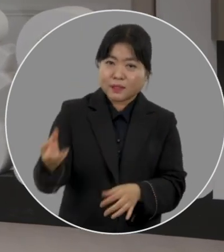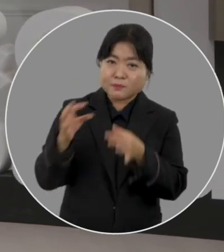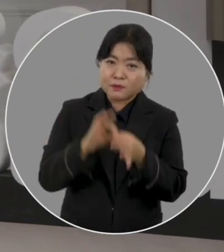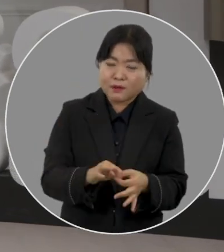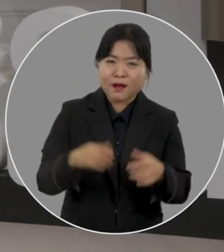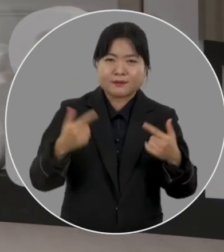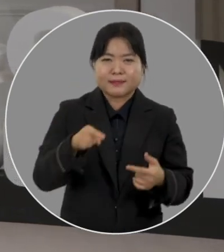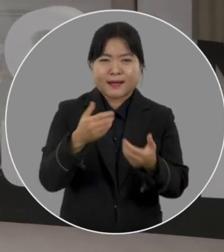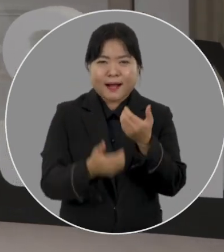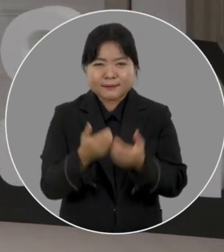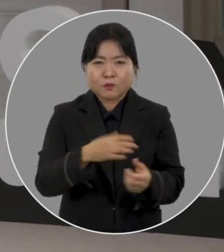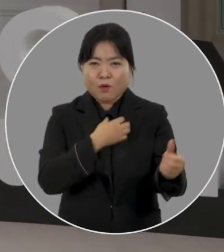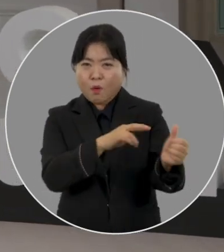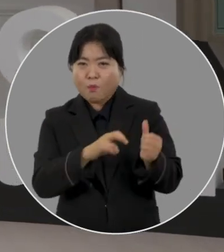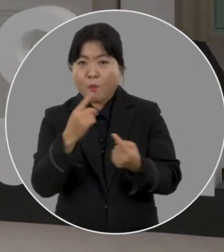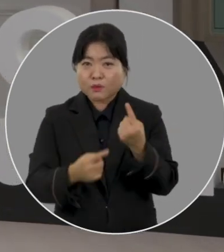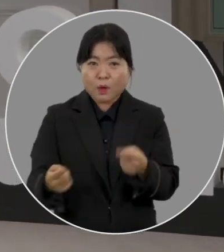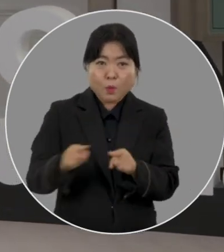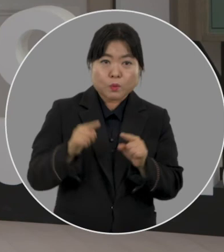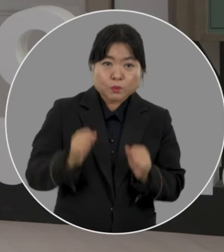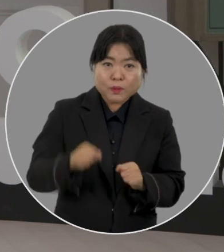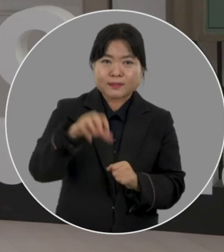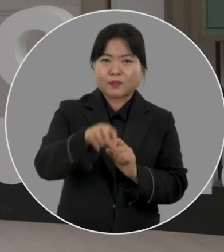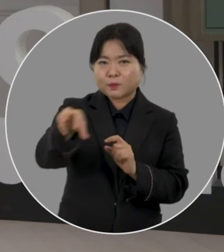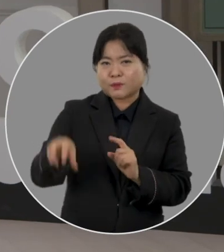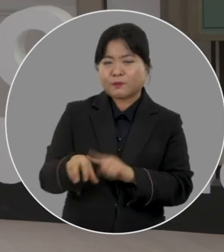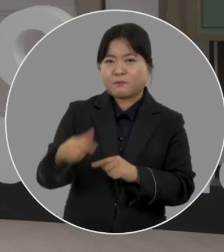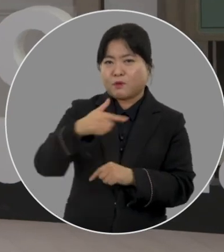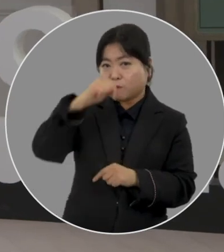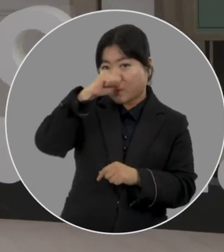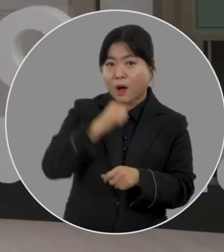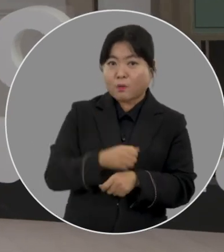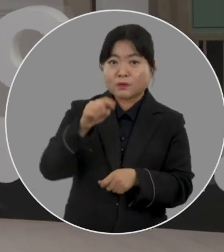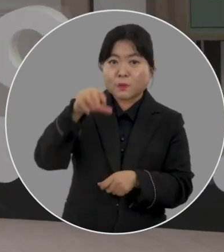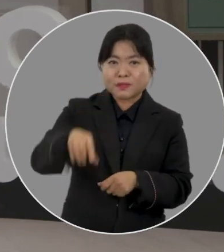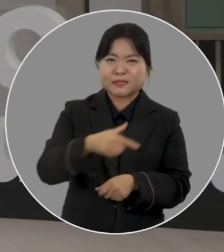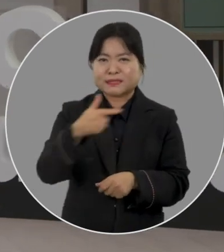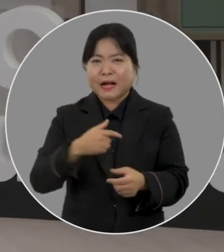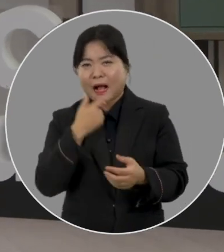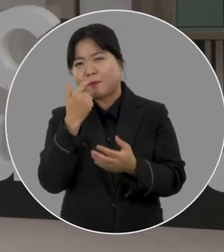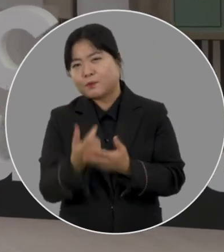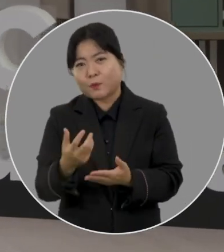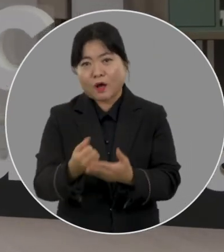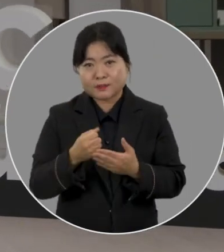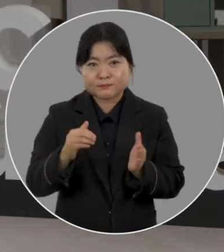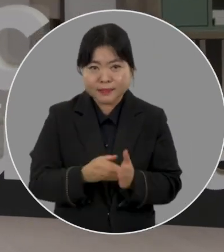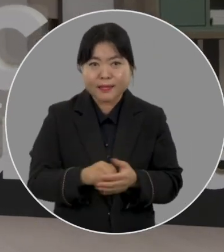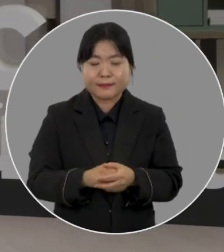이 갈등과 혐오보다는 이 공존의 장소를 매우 좋아하고 그곳에서 큰 감동을